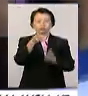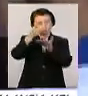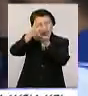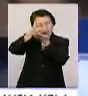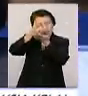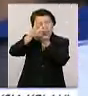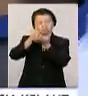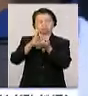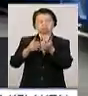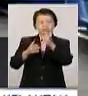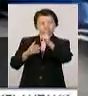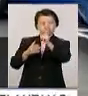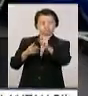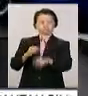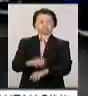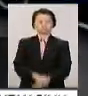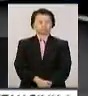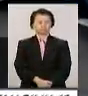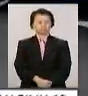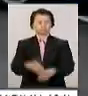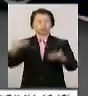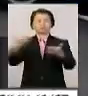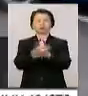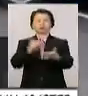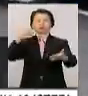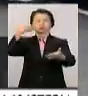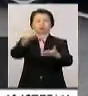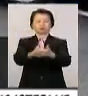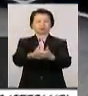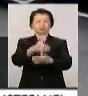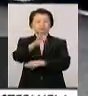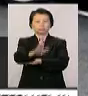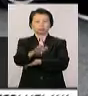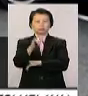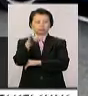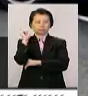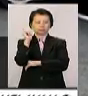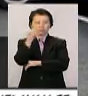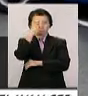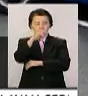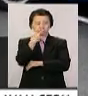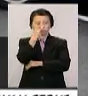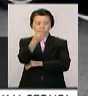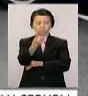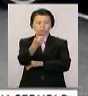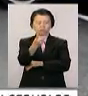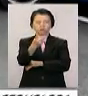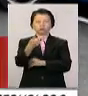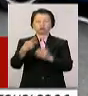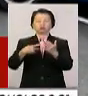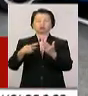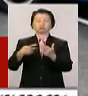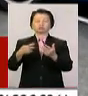sendiri peristiwa tersebut. Baru sampai petang kemarin untuk menyaksikan acara